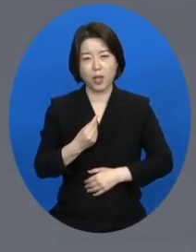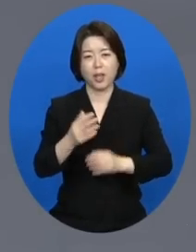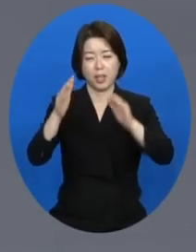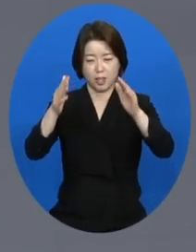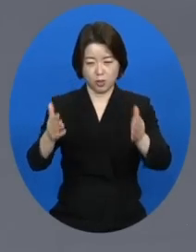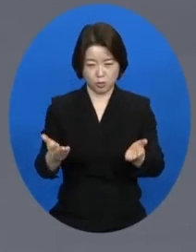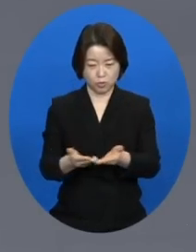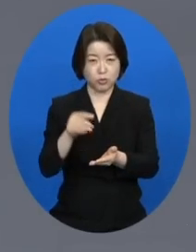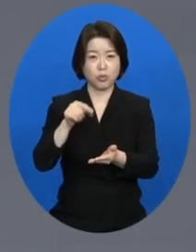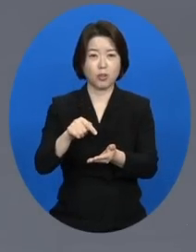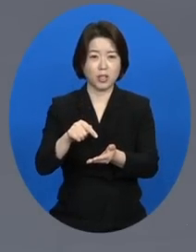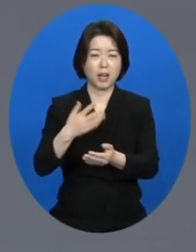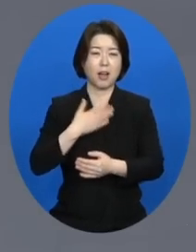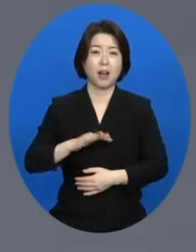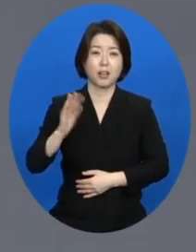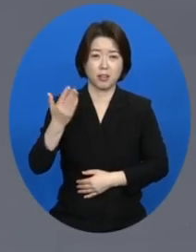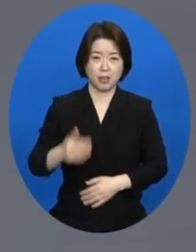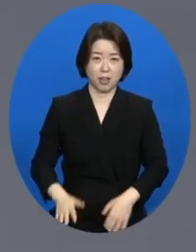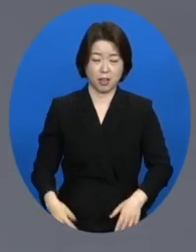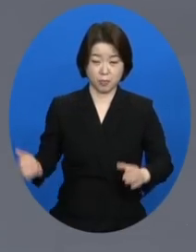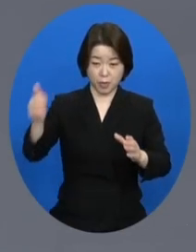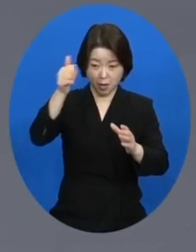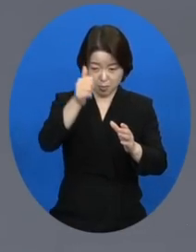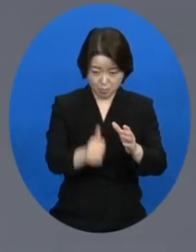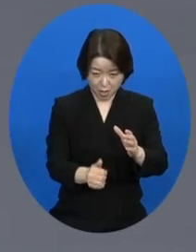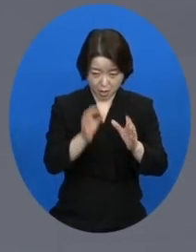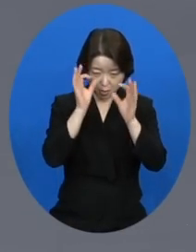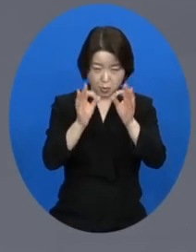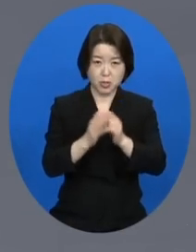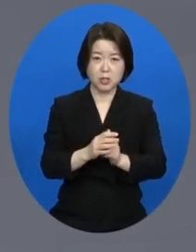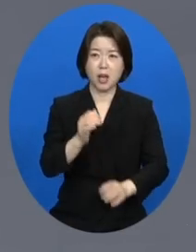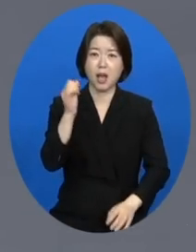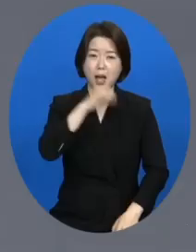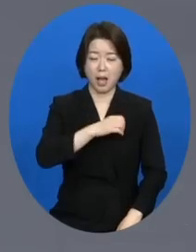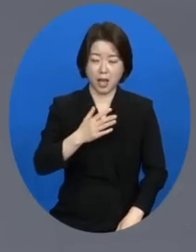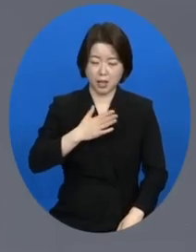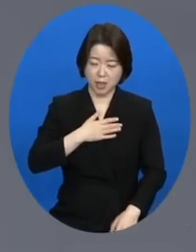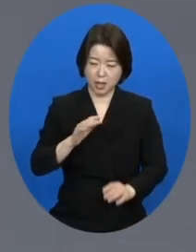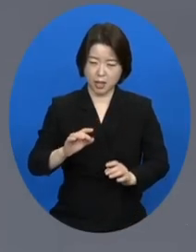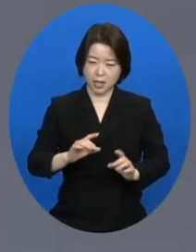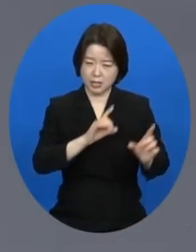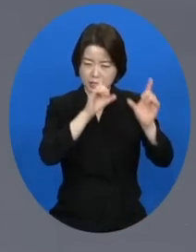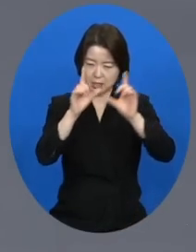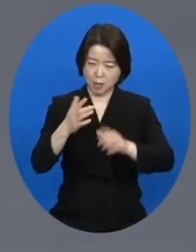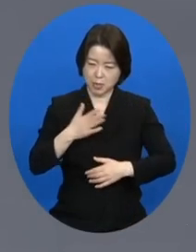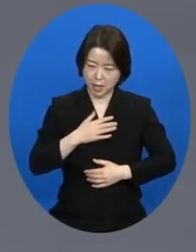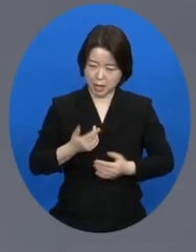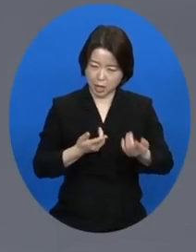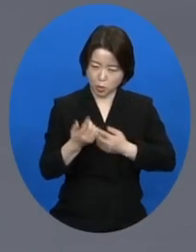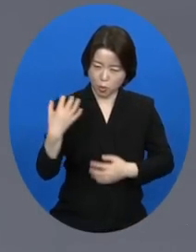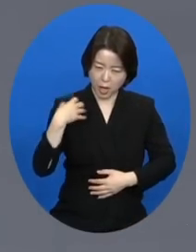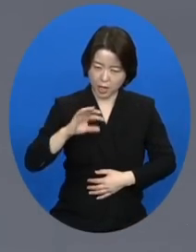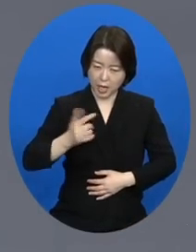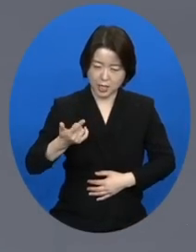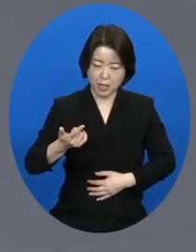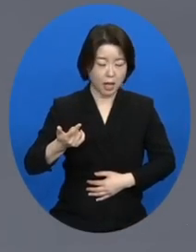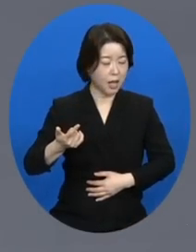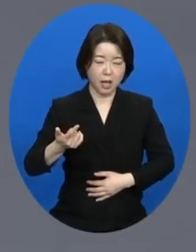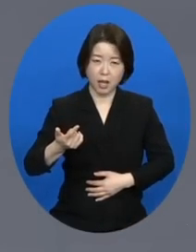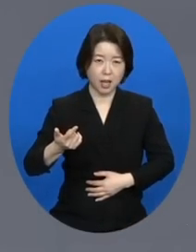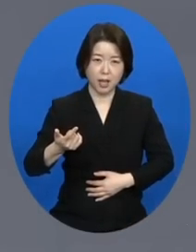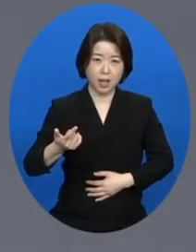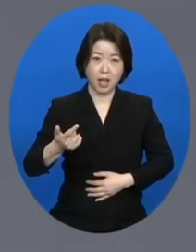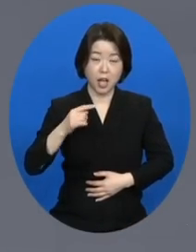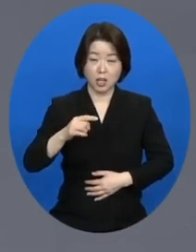되었어요. 구덩이에 빠지니까 내가 내 삶을 통제하는 것이 아니구나. 당연한 말인데